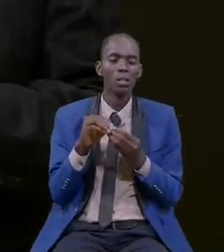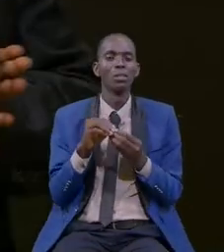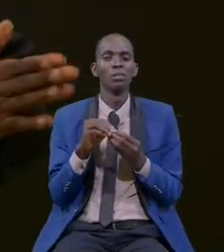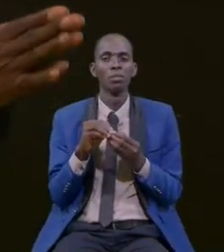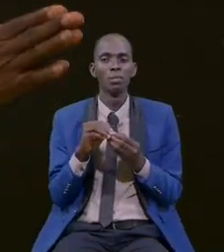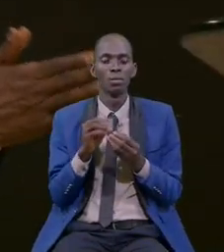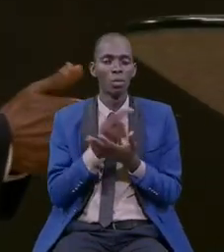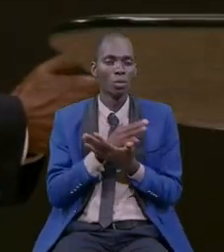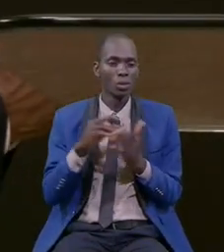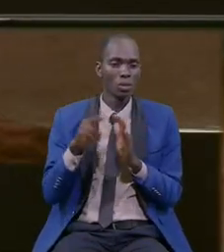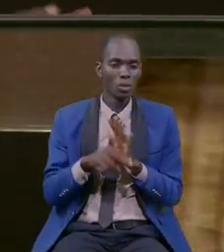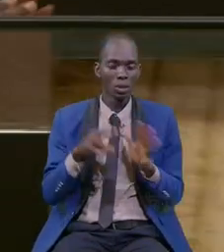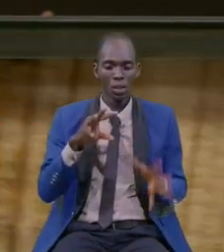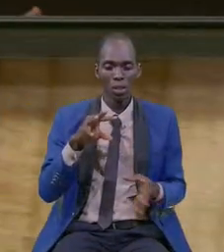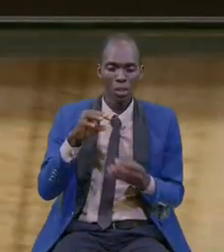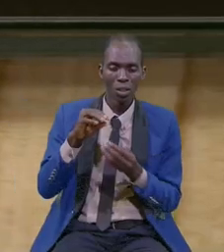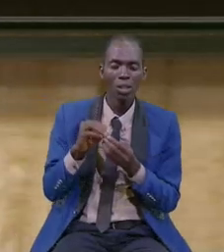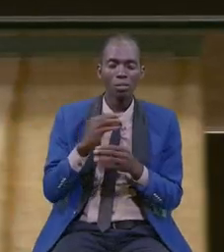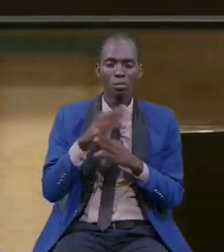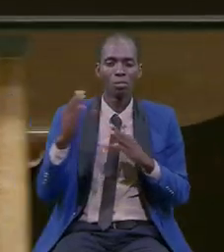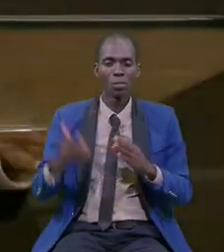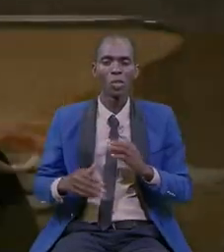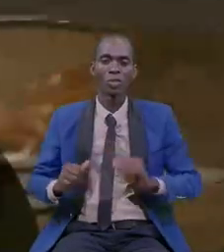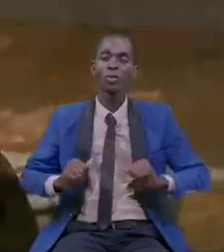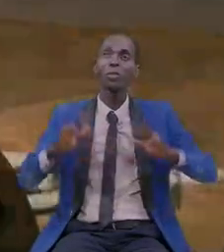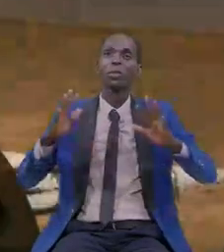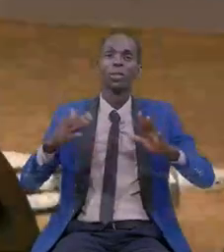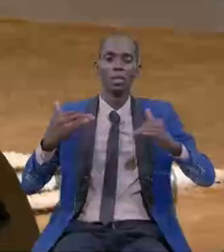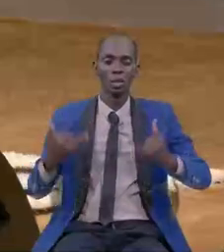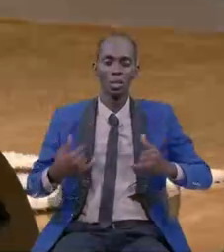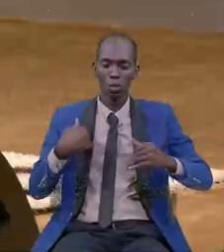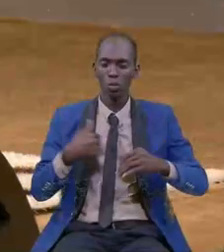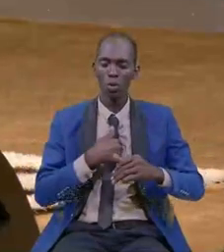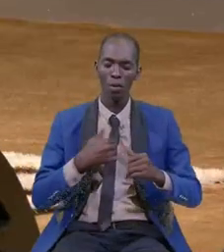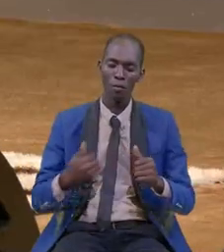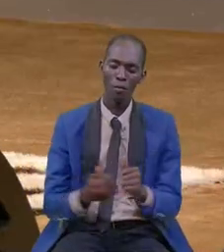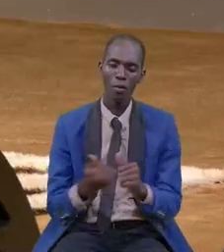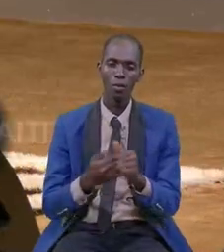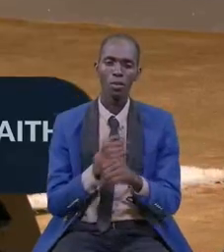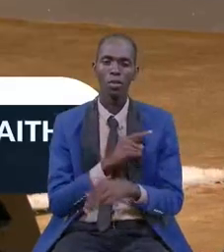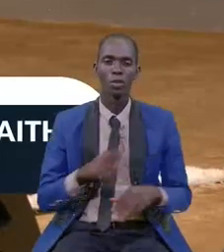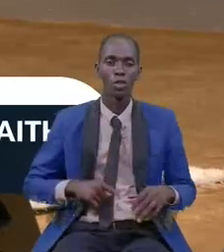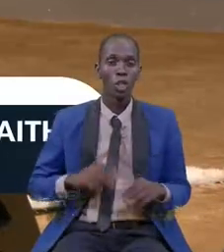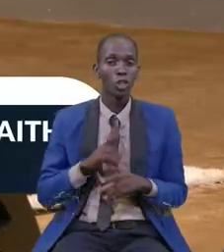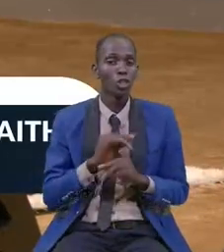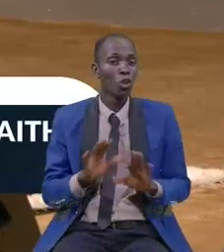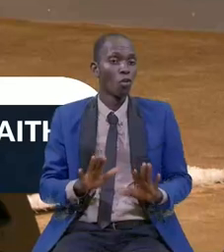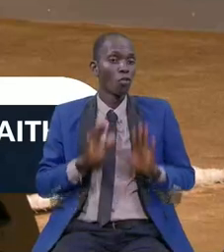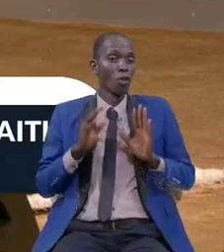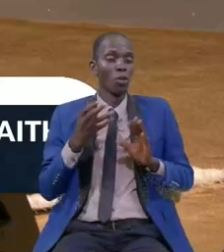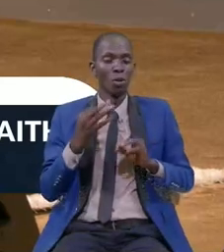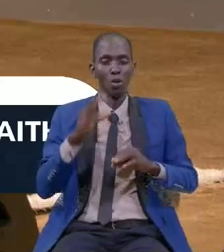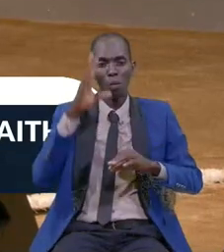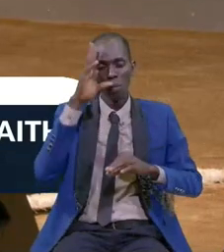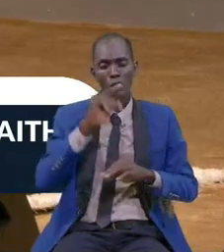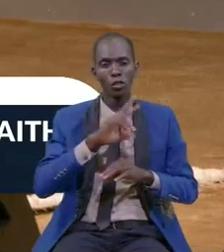soumission absolue totale de vous ajetter la pass marcheer avec Dieu pas de crainte pour l'homme pas de crainte de l'homme de qui que